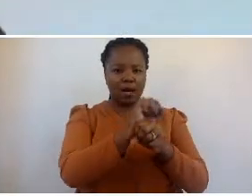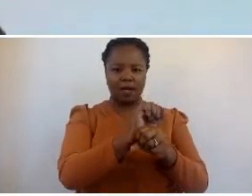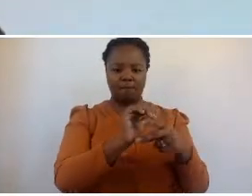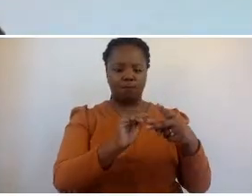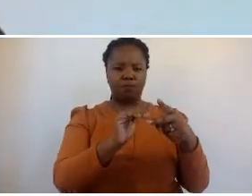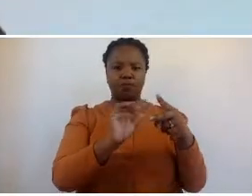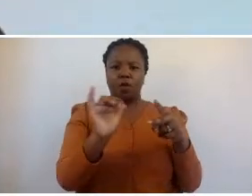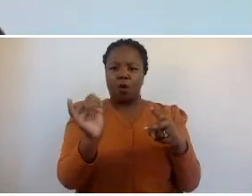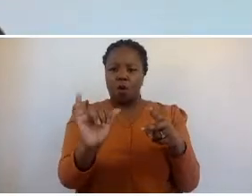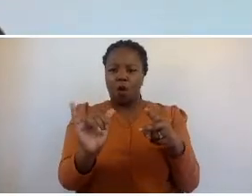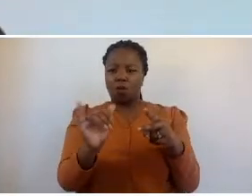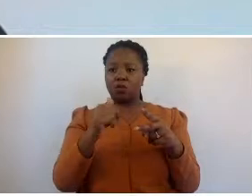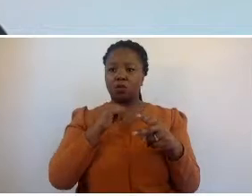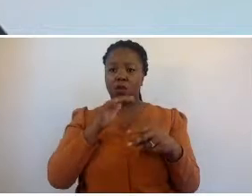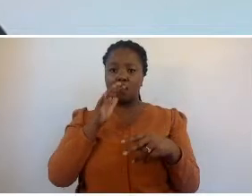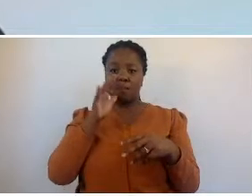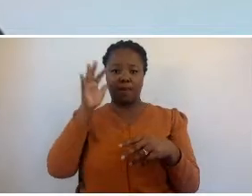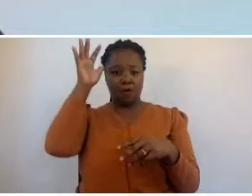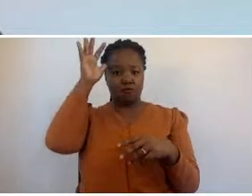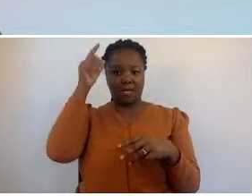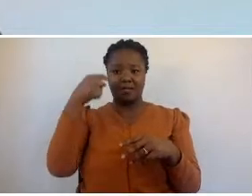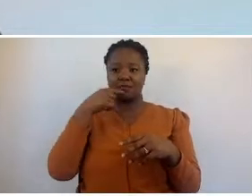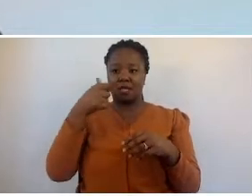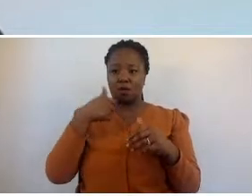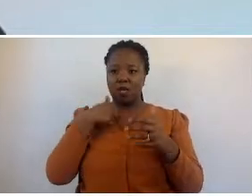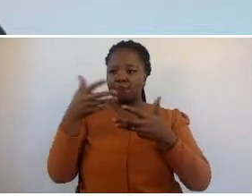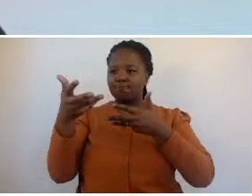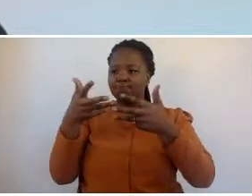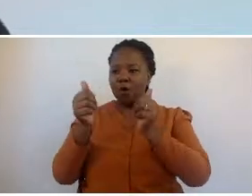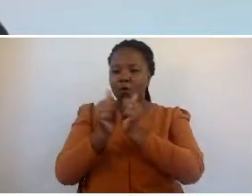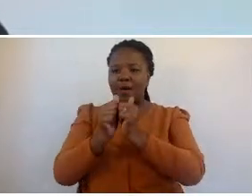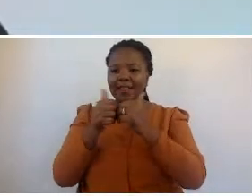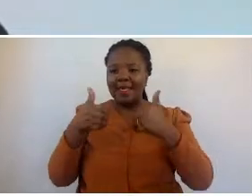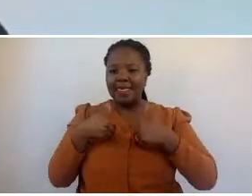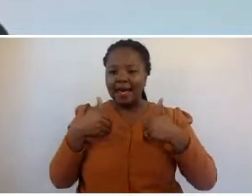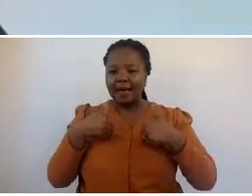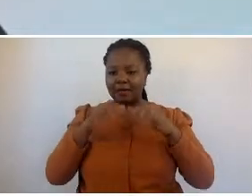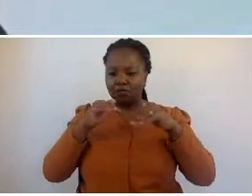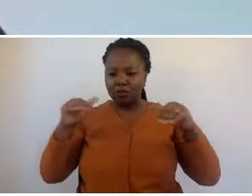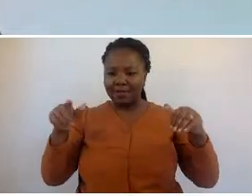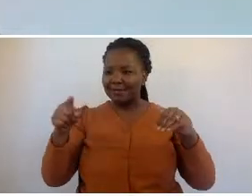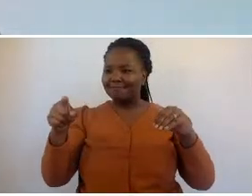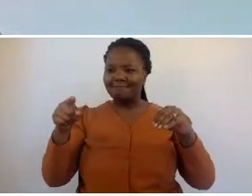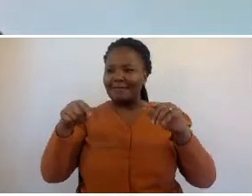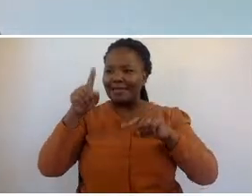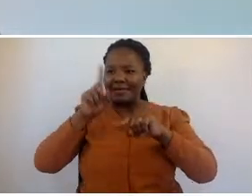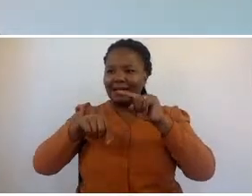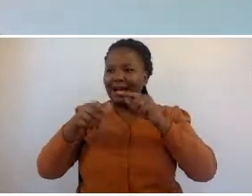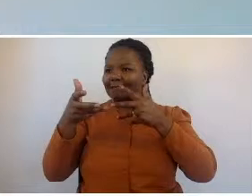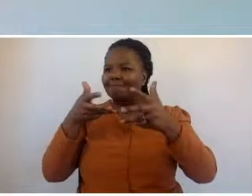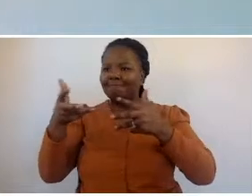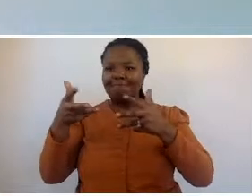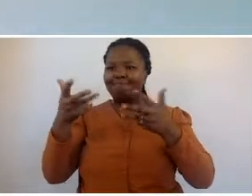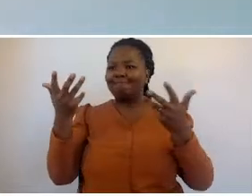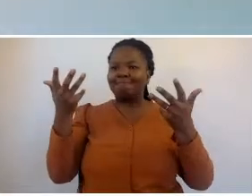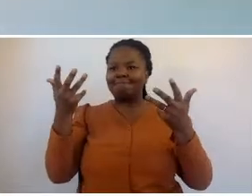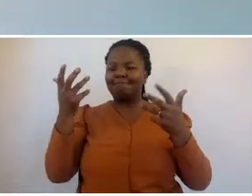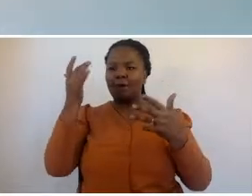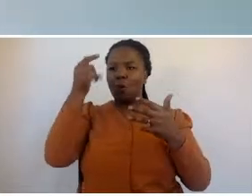mais certains élèves n'ont pas pu se connecter par Internet. Parfois, les enfants ne peuvent pas